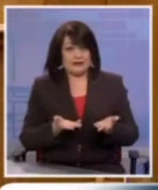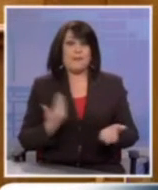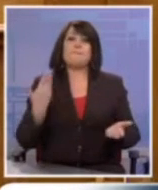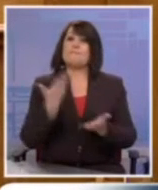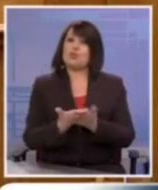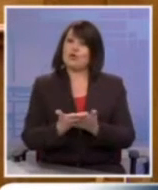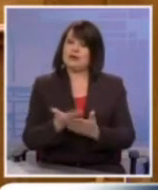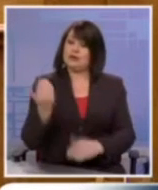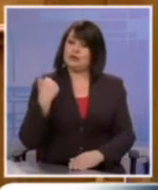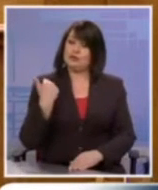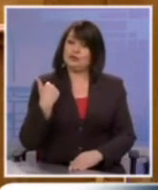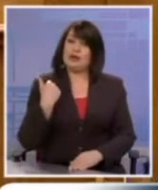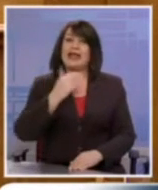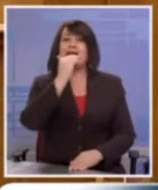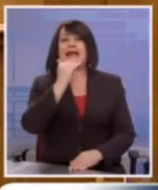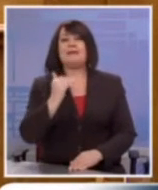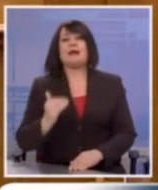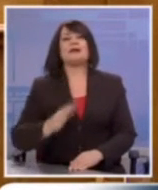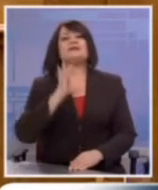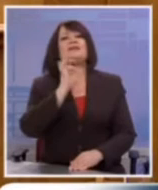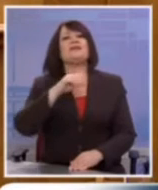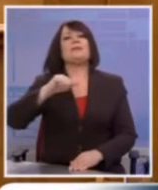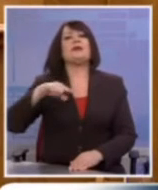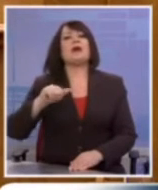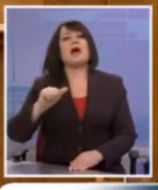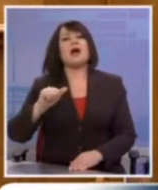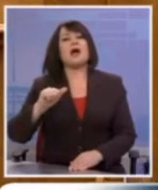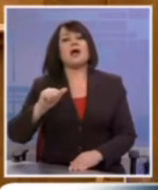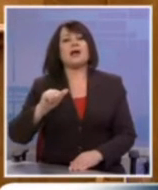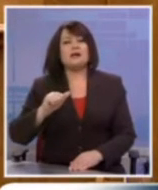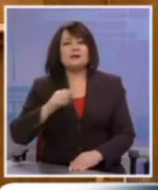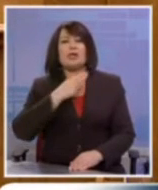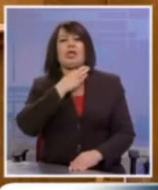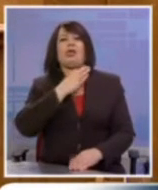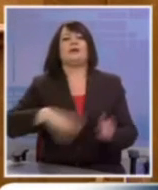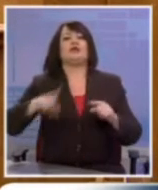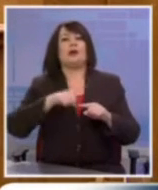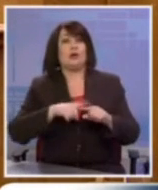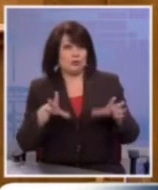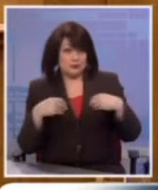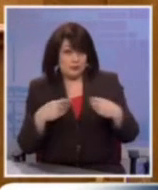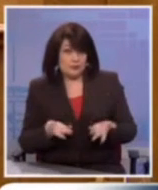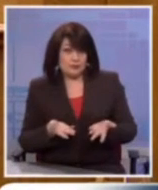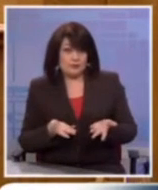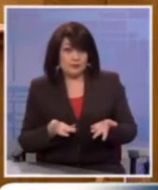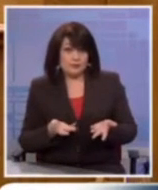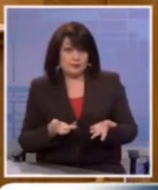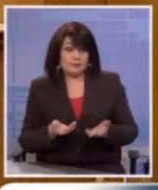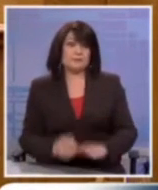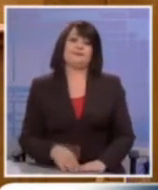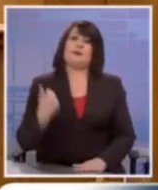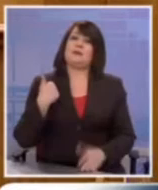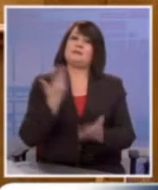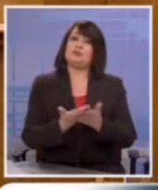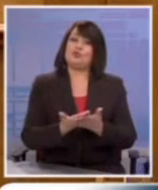να έχουμε κλίμακες ΦΠΑ που να εξουθενώνουν το λαϊκό εισόδημα. Το δέχεστε? Μας προτείνουν